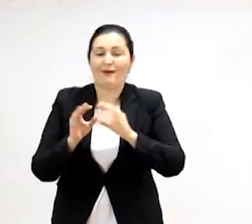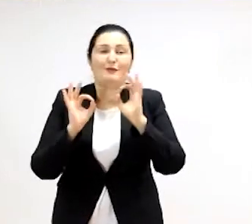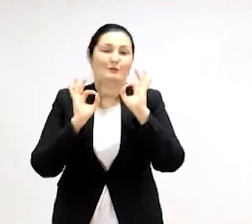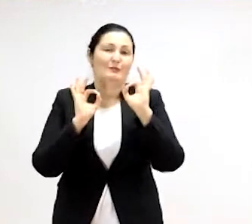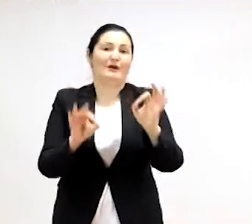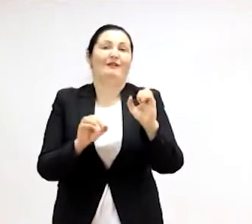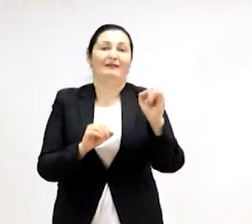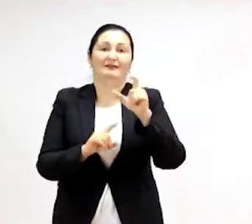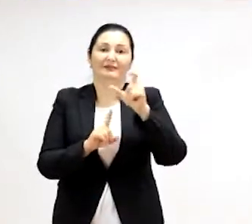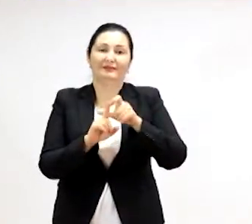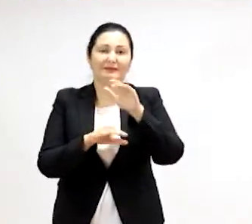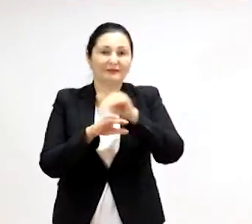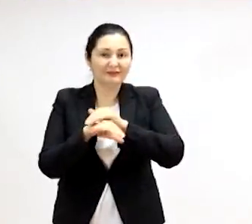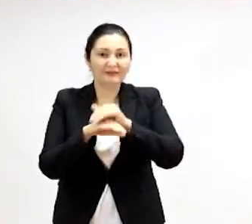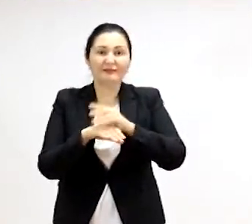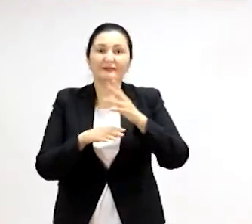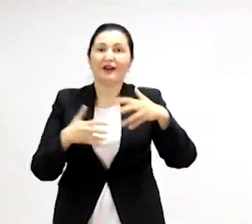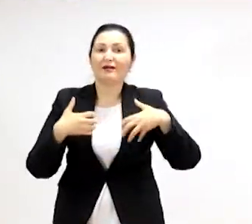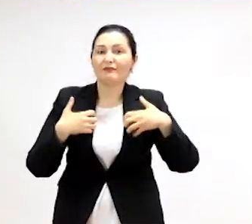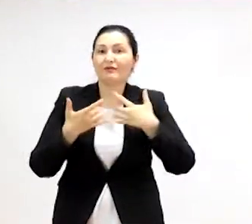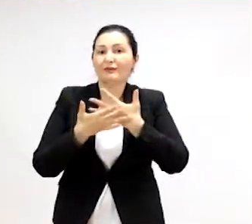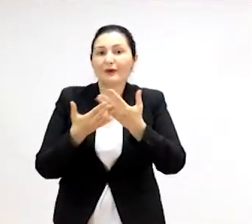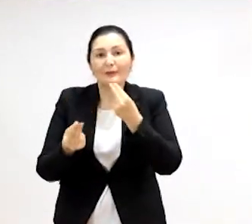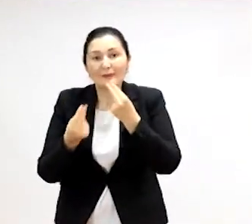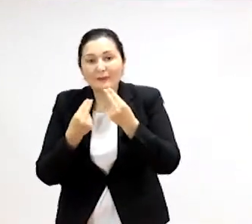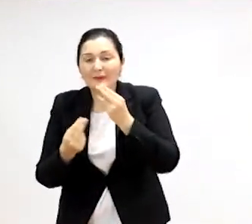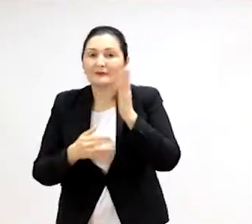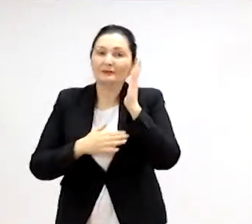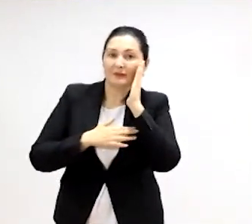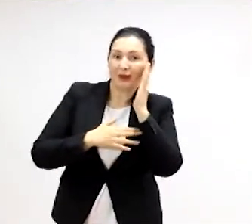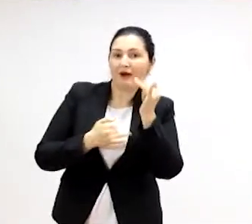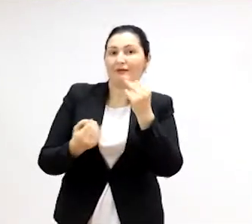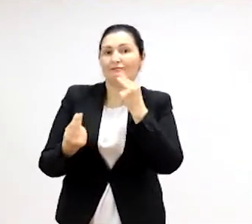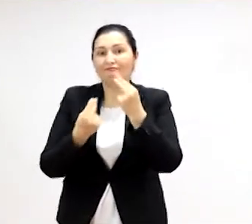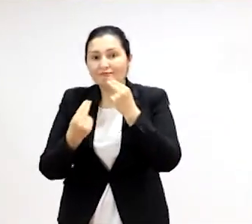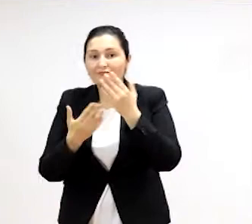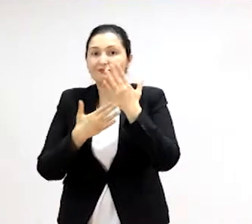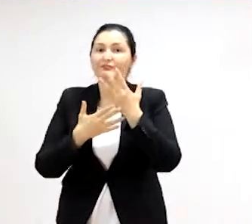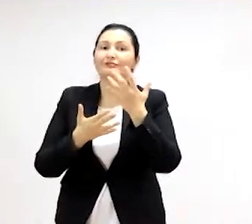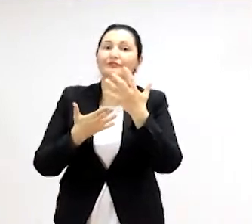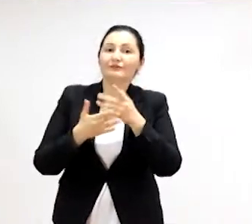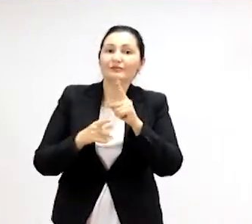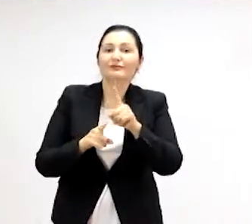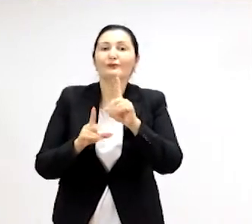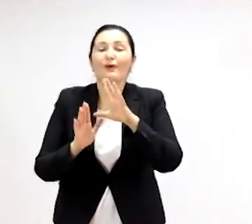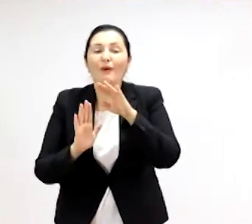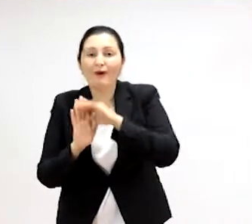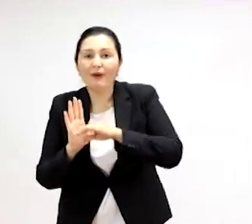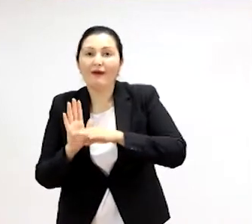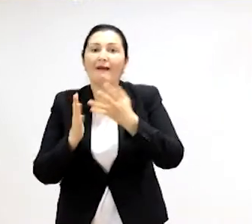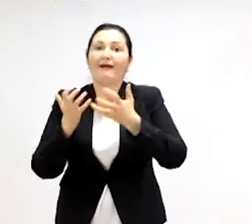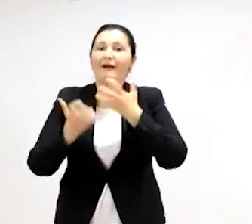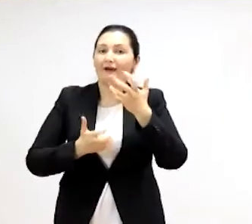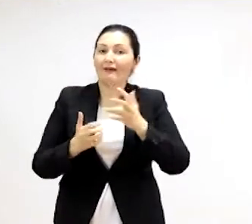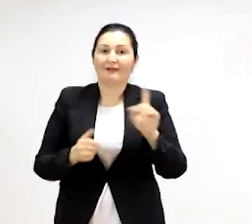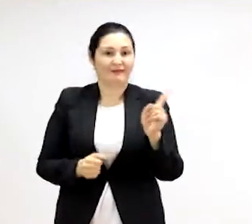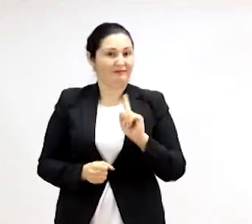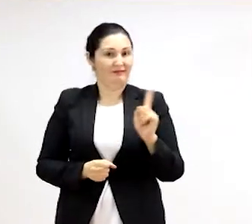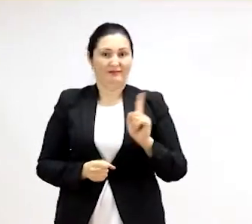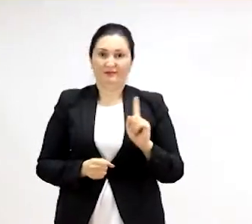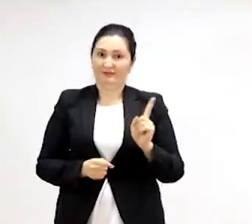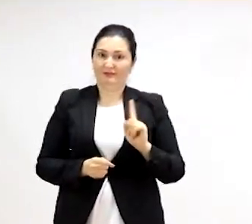гуфти азиз ҷон. ҳайвонҳо фақат мехӯранду хоб мераванд. Баъзан шикор ҳам мекунанд.